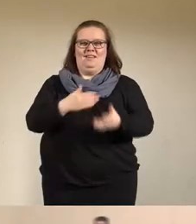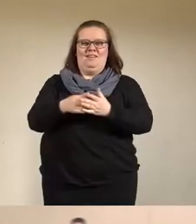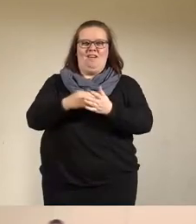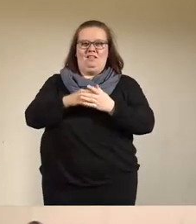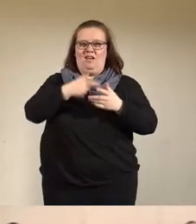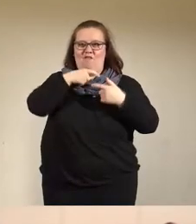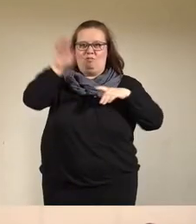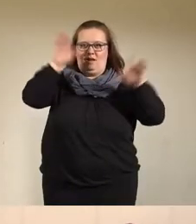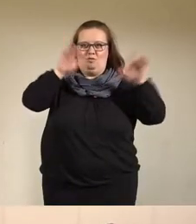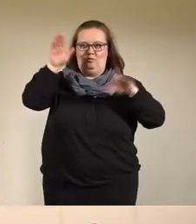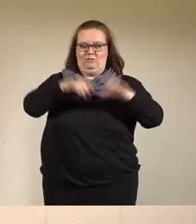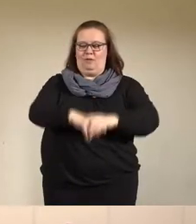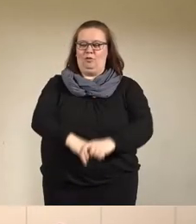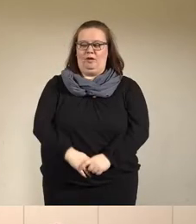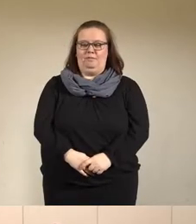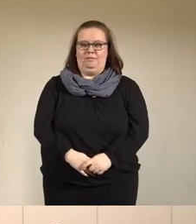Provisor.